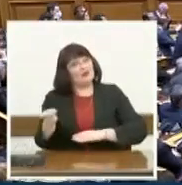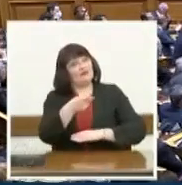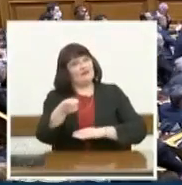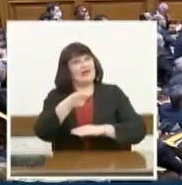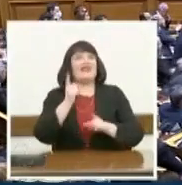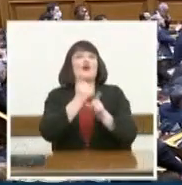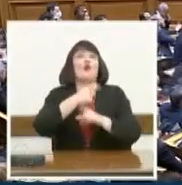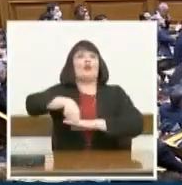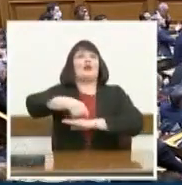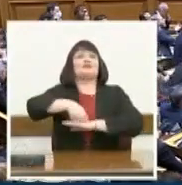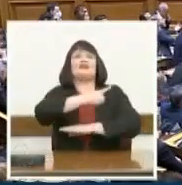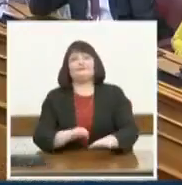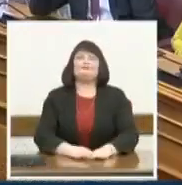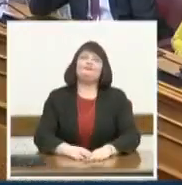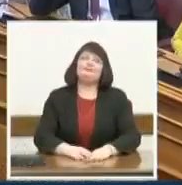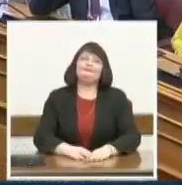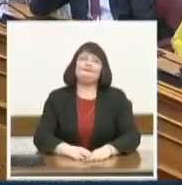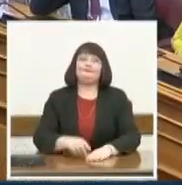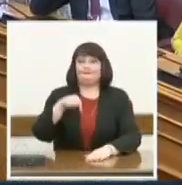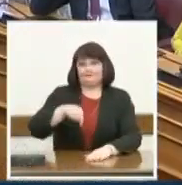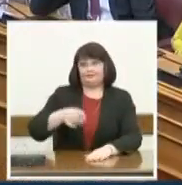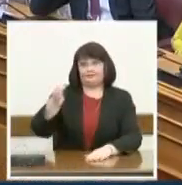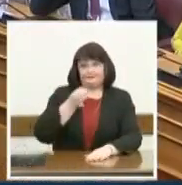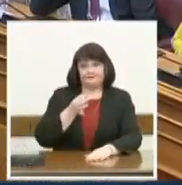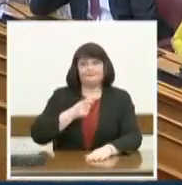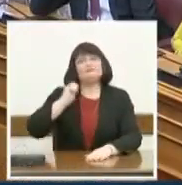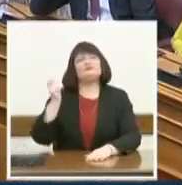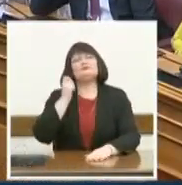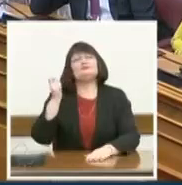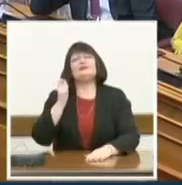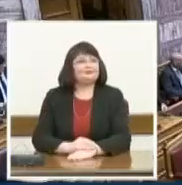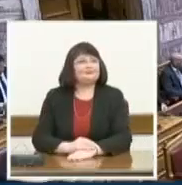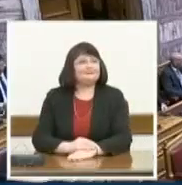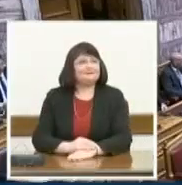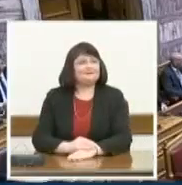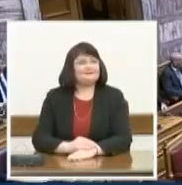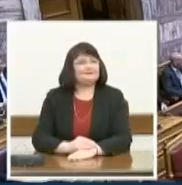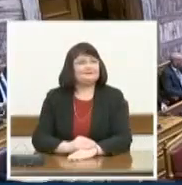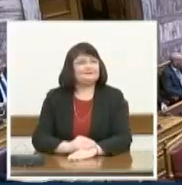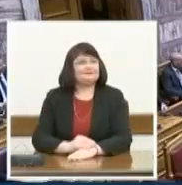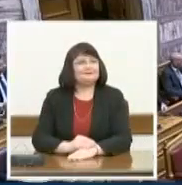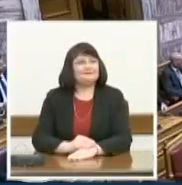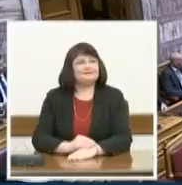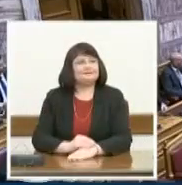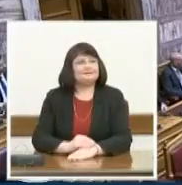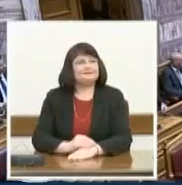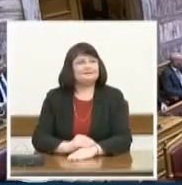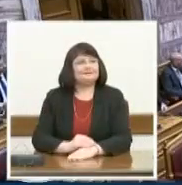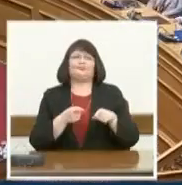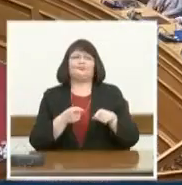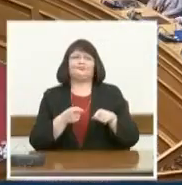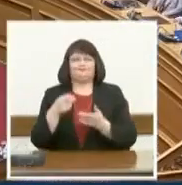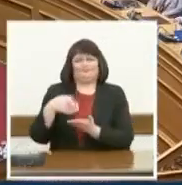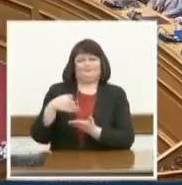σε 100%. Άρα δεν μπορείτε να πείτε ότι δεν κάνει έργο σε αυτό η Νέα Δημοκρατία και δεν έχει προστατεύσει η Νέα Δημοκρατία